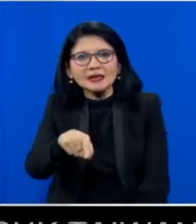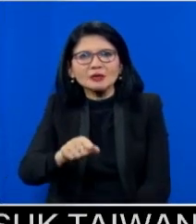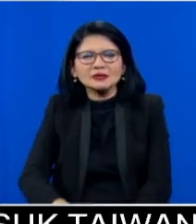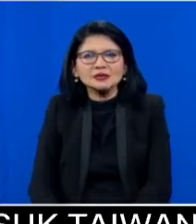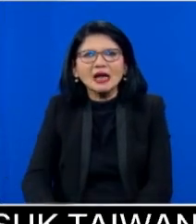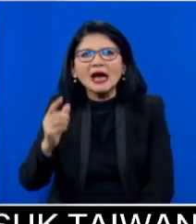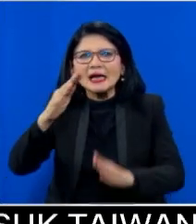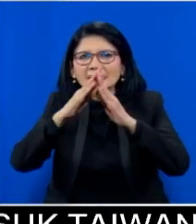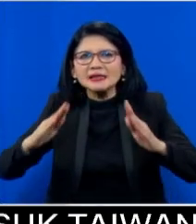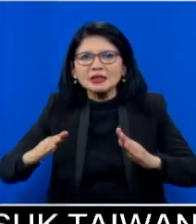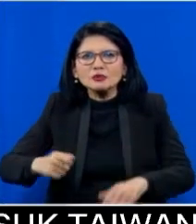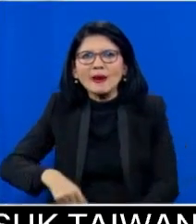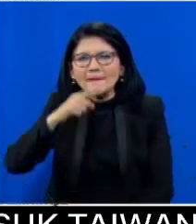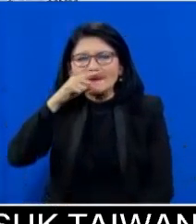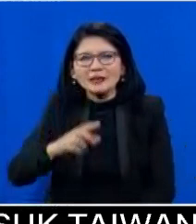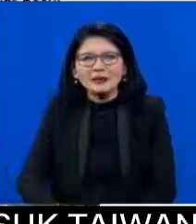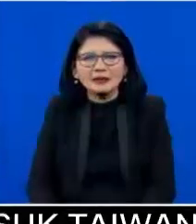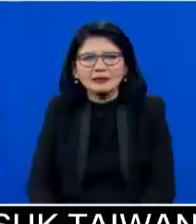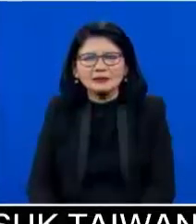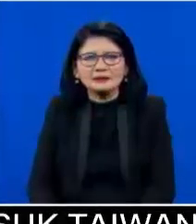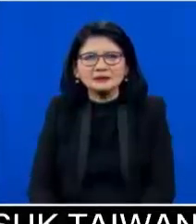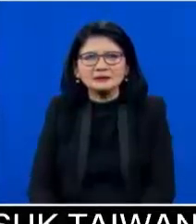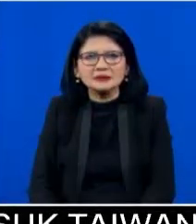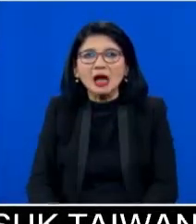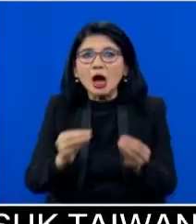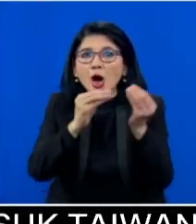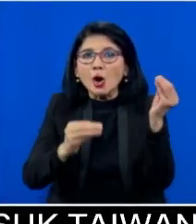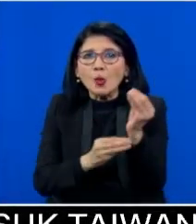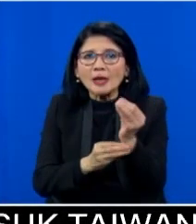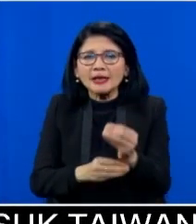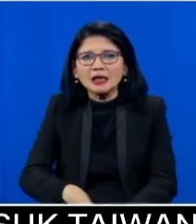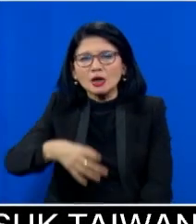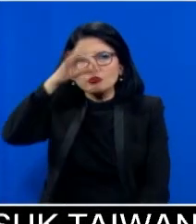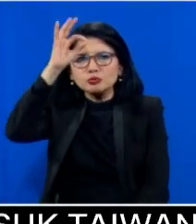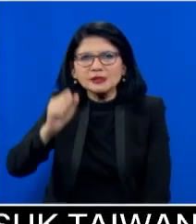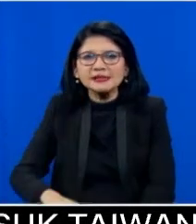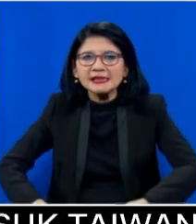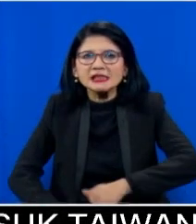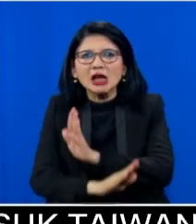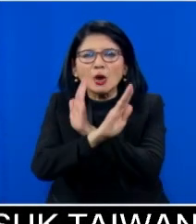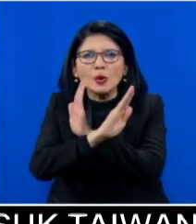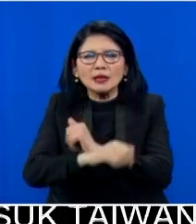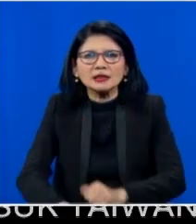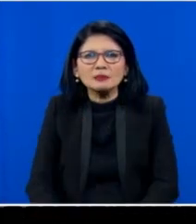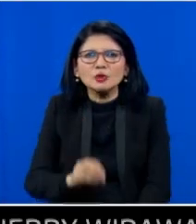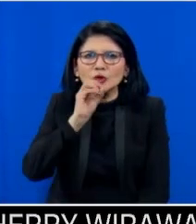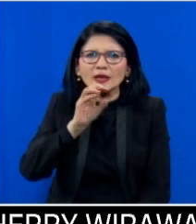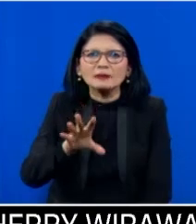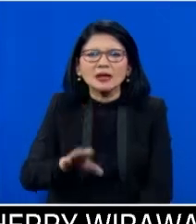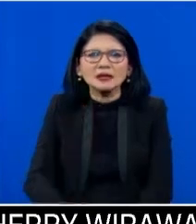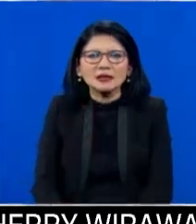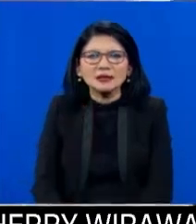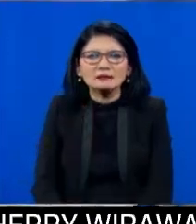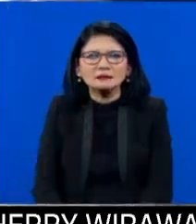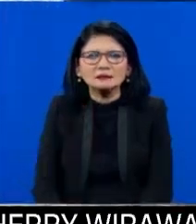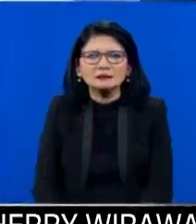di rumah Kiai Mukhtar Mukti. Sementara itu, Wakil Kepala Polda Jawa Timur, Brigadir Jenderal Polisi Slamet Hadi Supraptoyo